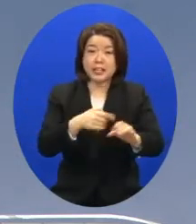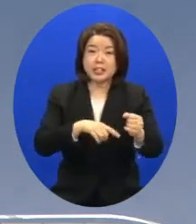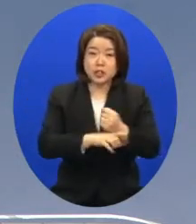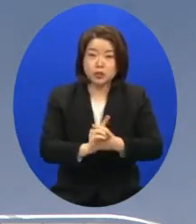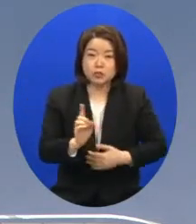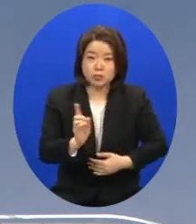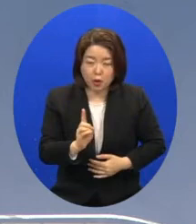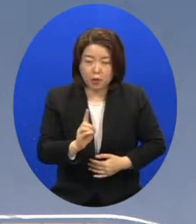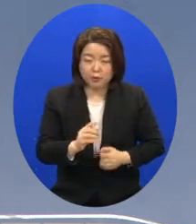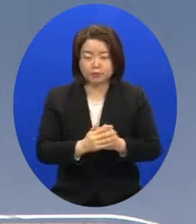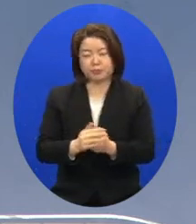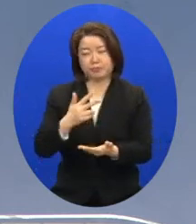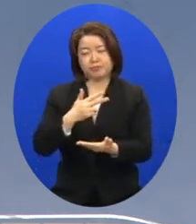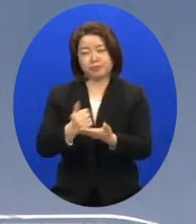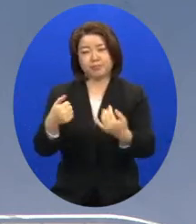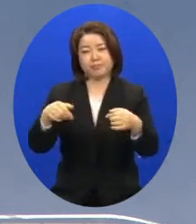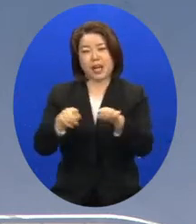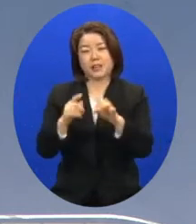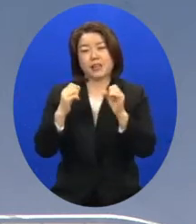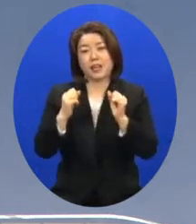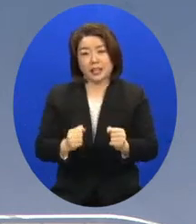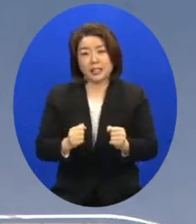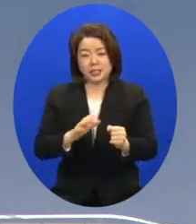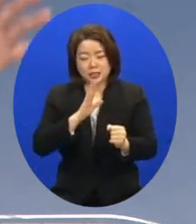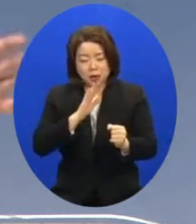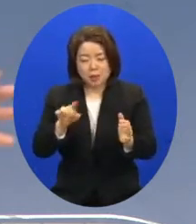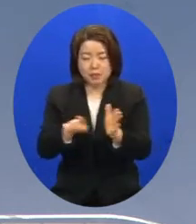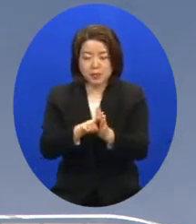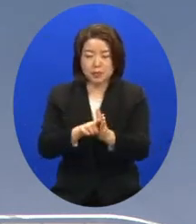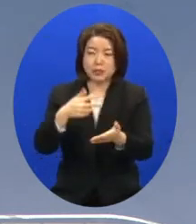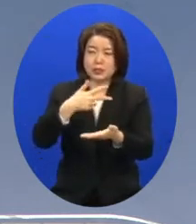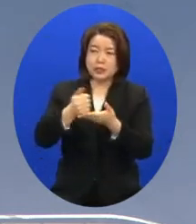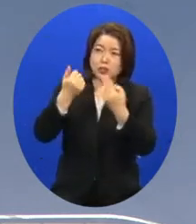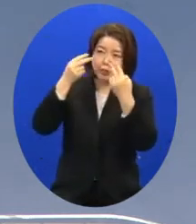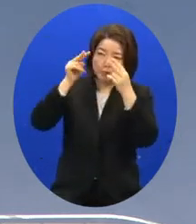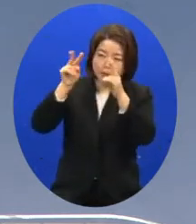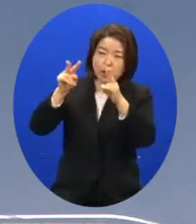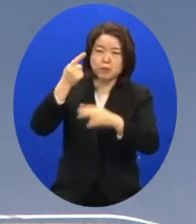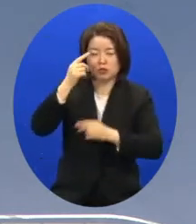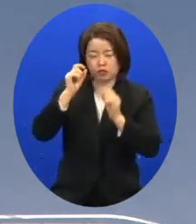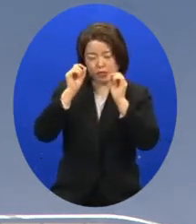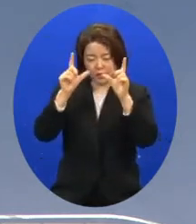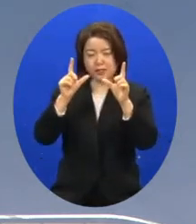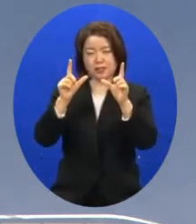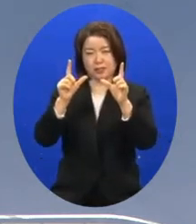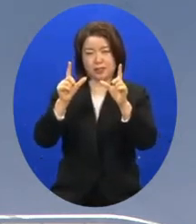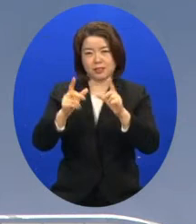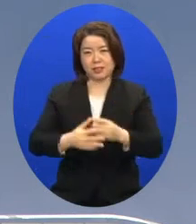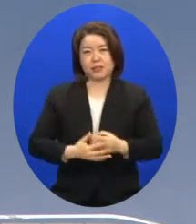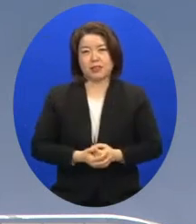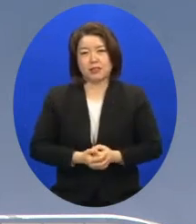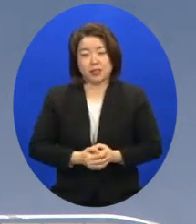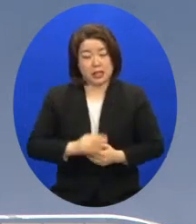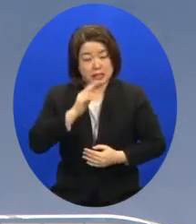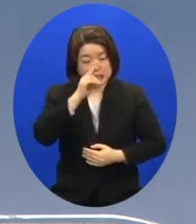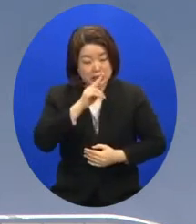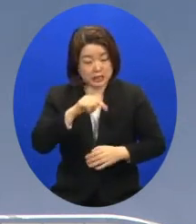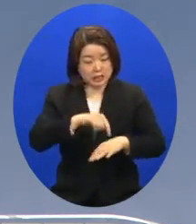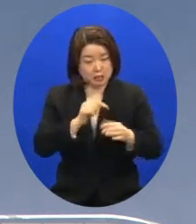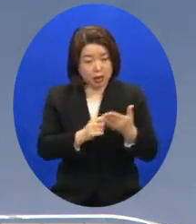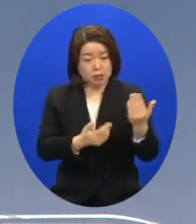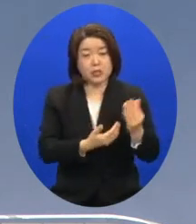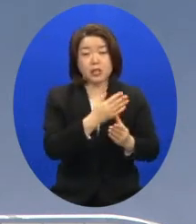함께 계시는 것을 정말 믿고 그 주님을 바라보는 눈이 되었다는 거예요 시기심이 일어나지만